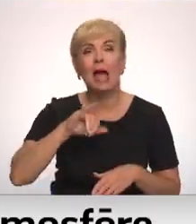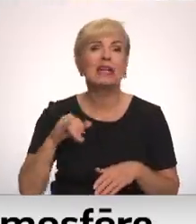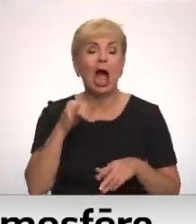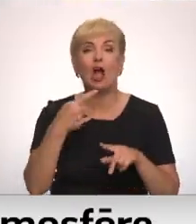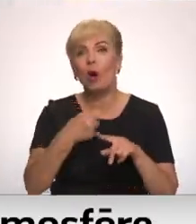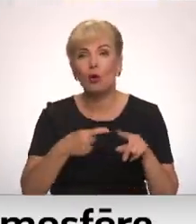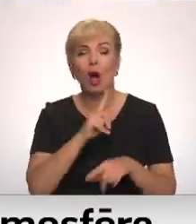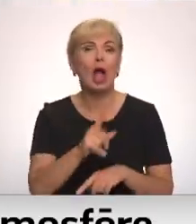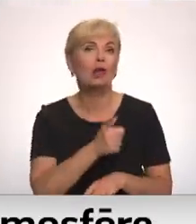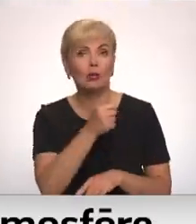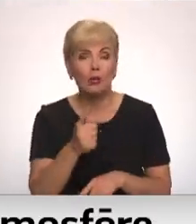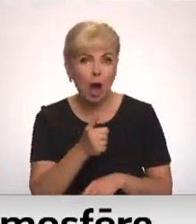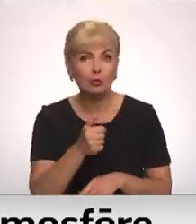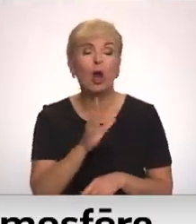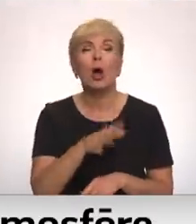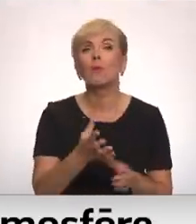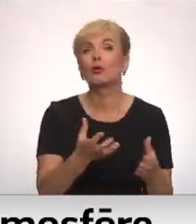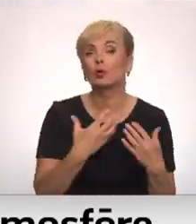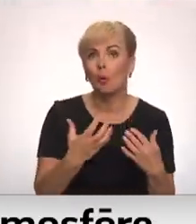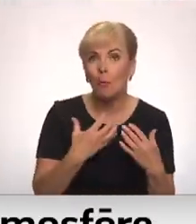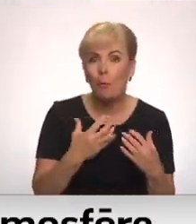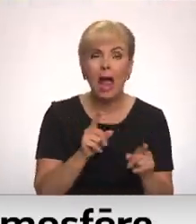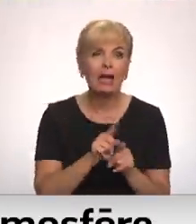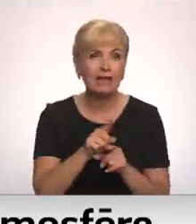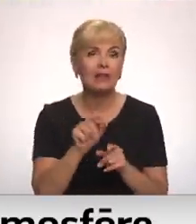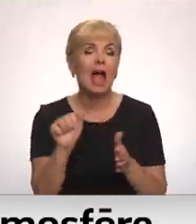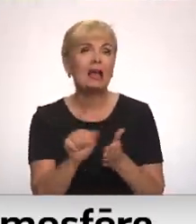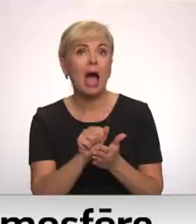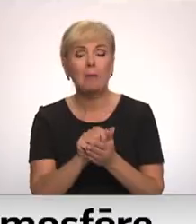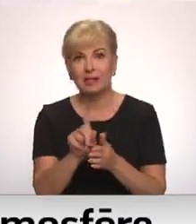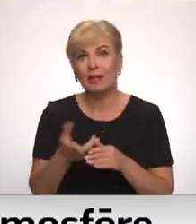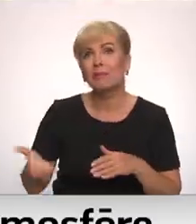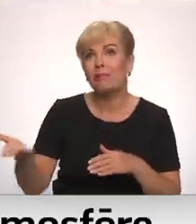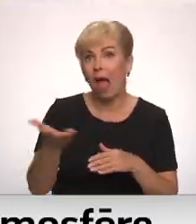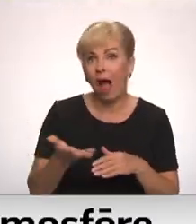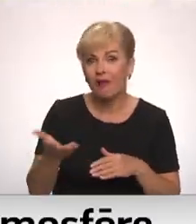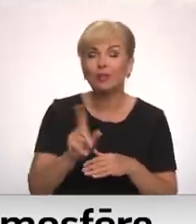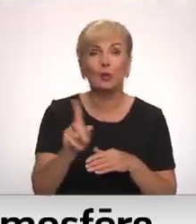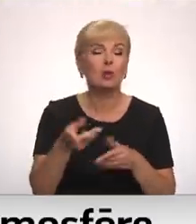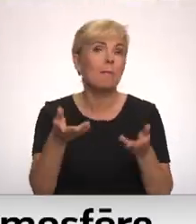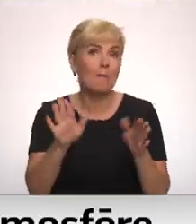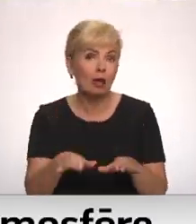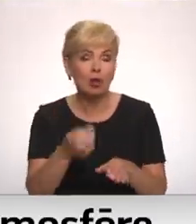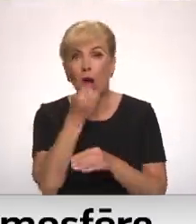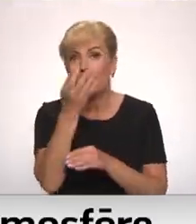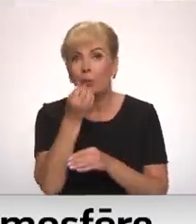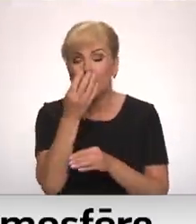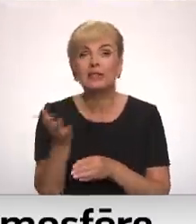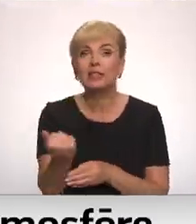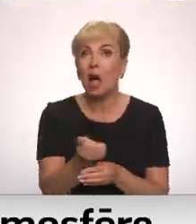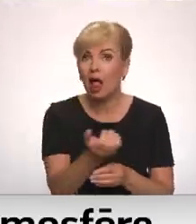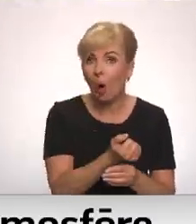kurš katru gadu par mums tur rūp un ierāda mums tās dabiskās pļavas, kuras vēl kaut kur ir palikušas, kur mēs tās puķas varam salasīt.